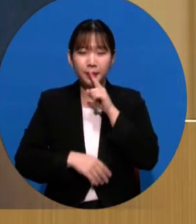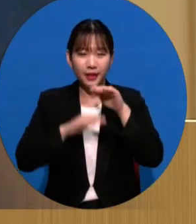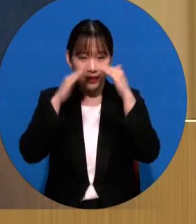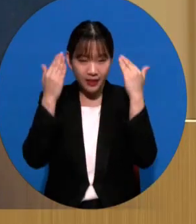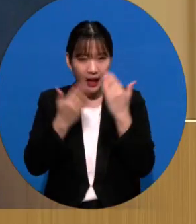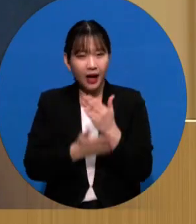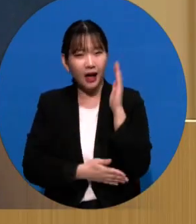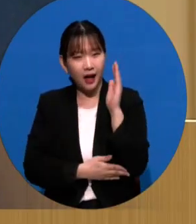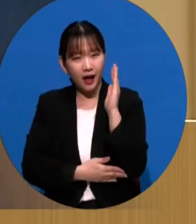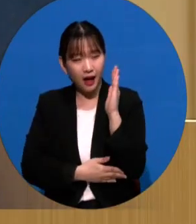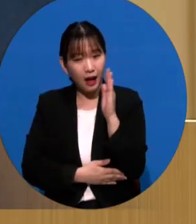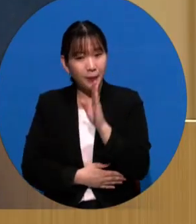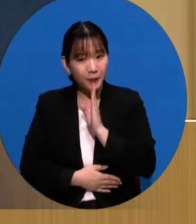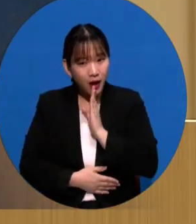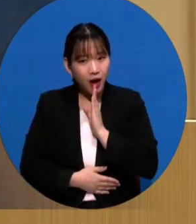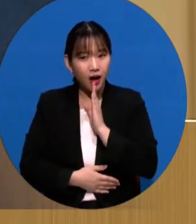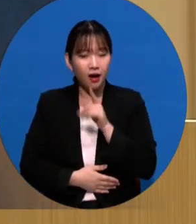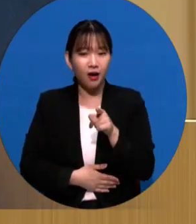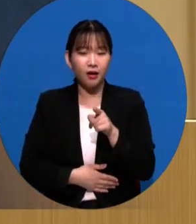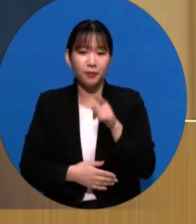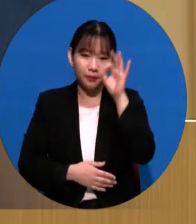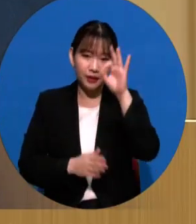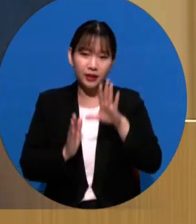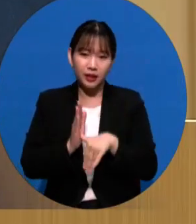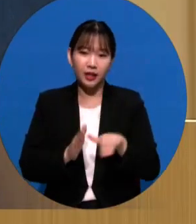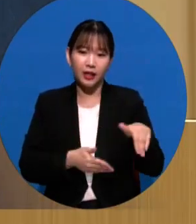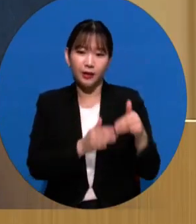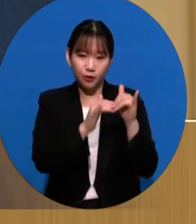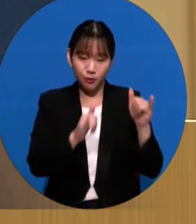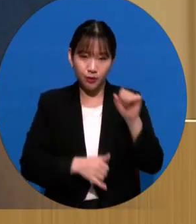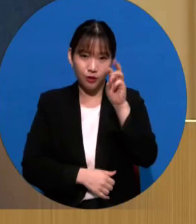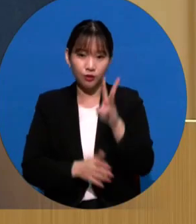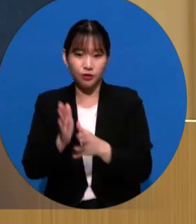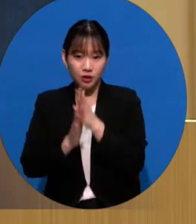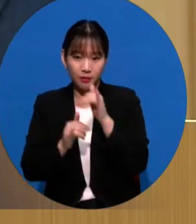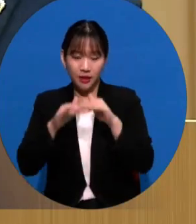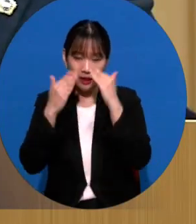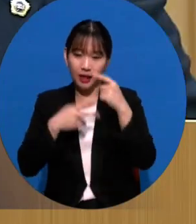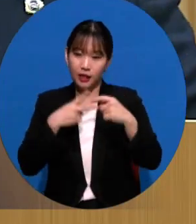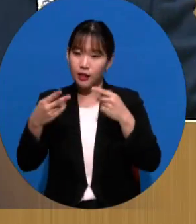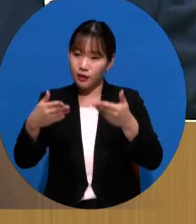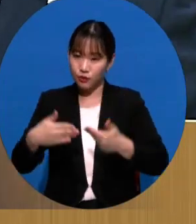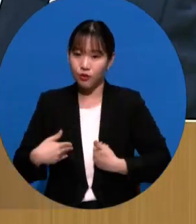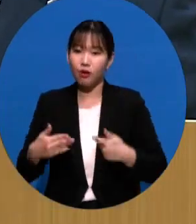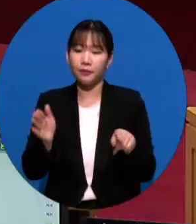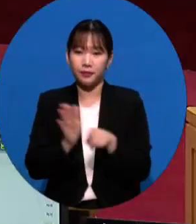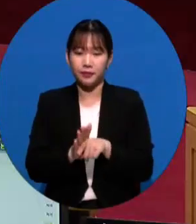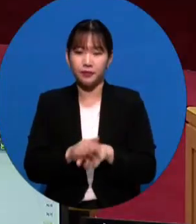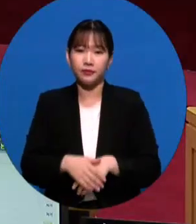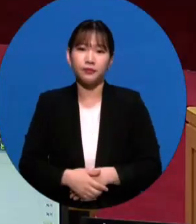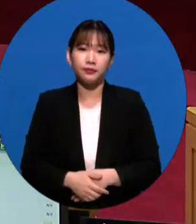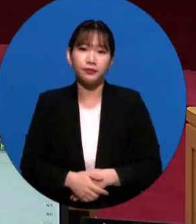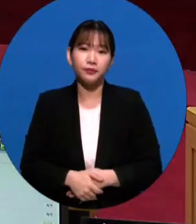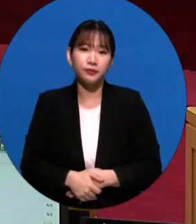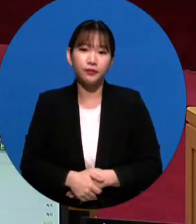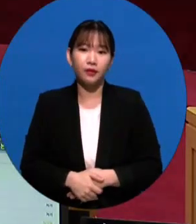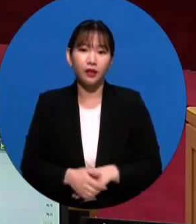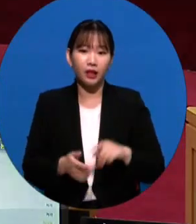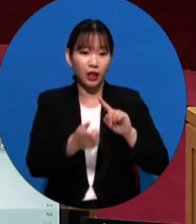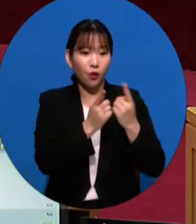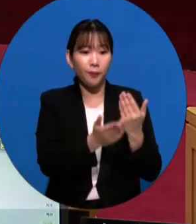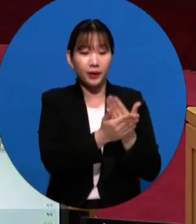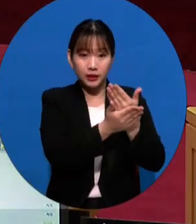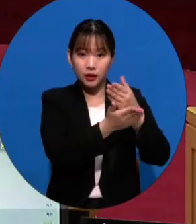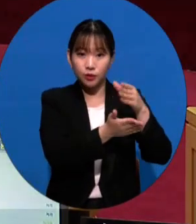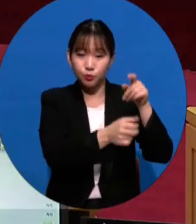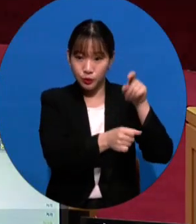것이 바람직한다 하는 측면에서는 우리 도민들이나 우리 광주 시민들도 다 이해해 주실 분이라고 믿고요. 상생과